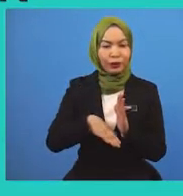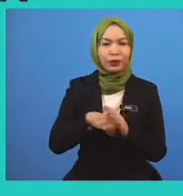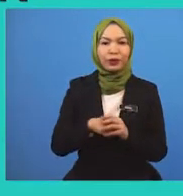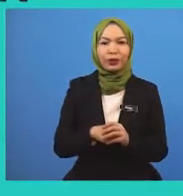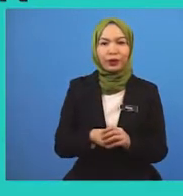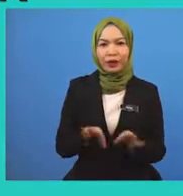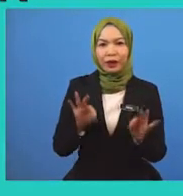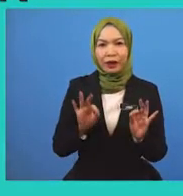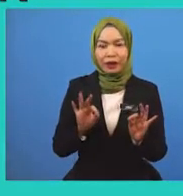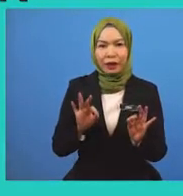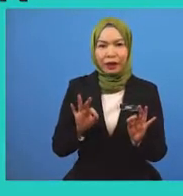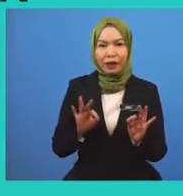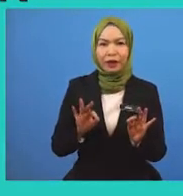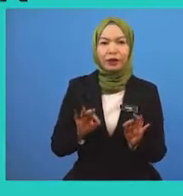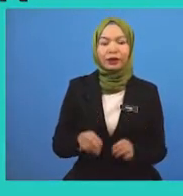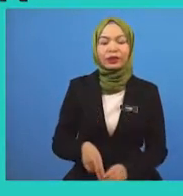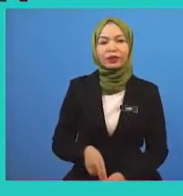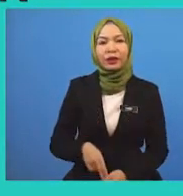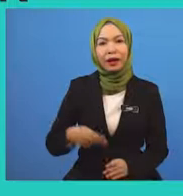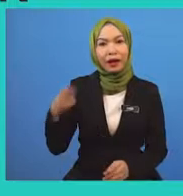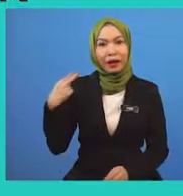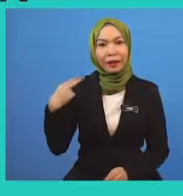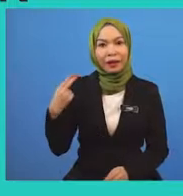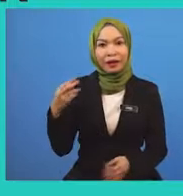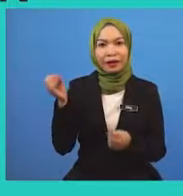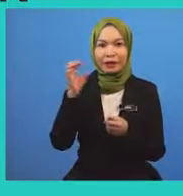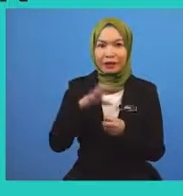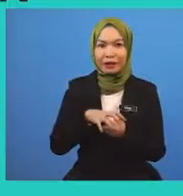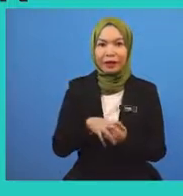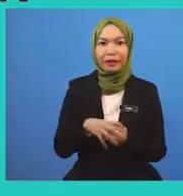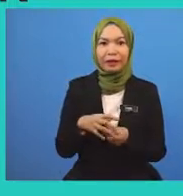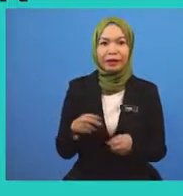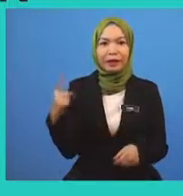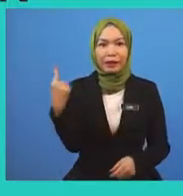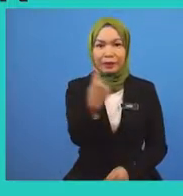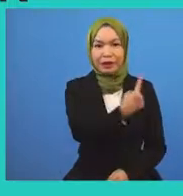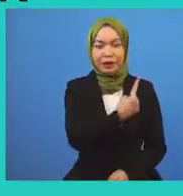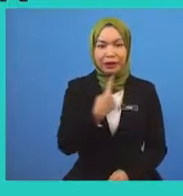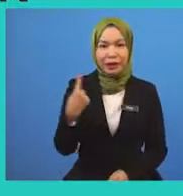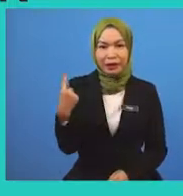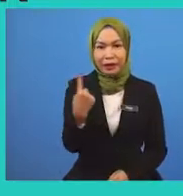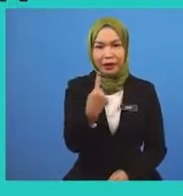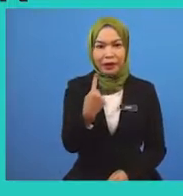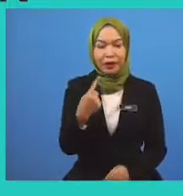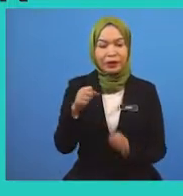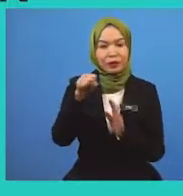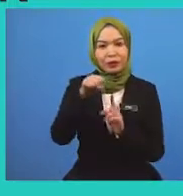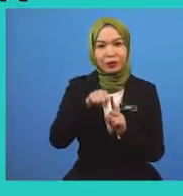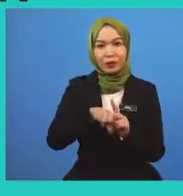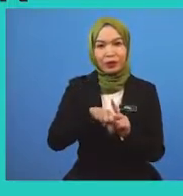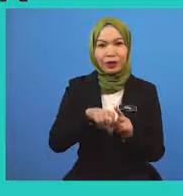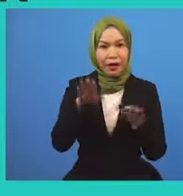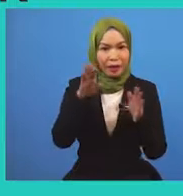Jika haba diserap dari persekitaran, suhu persekitaran akan menurun. Tindak balas